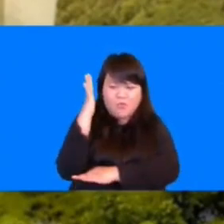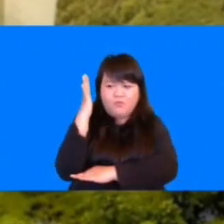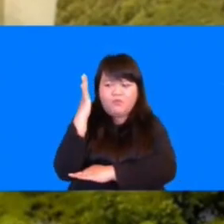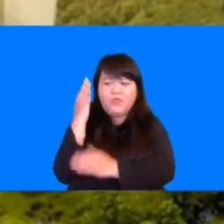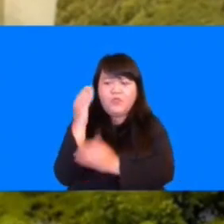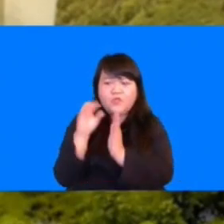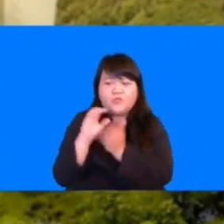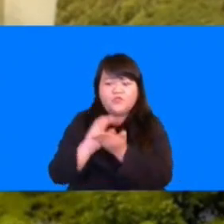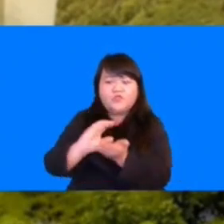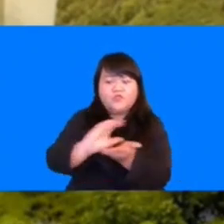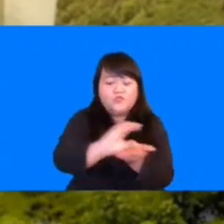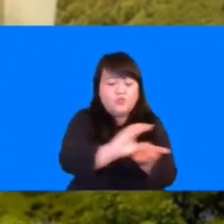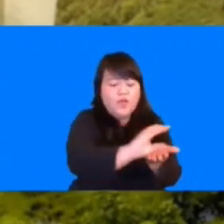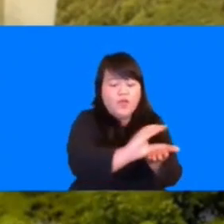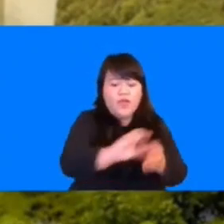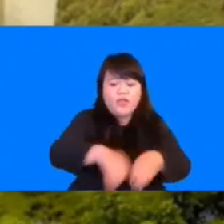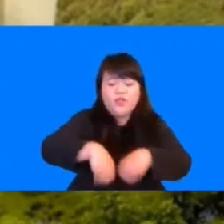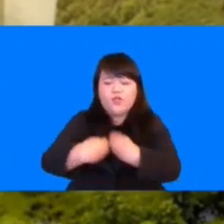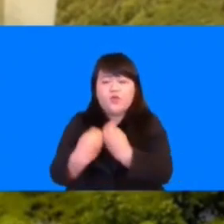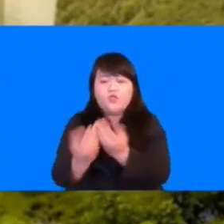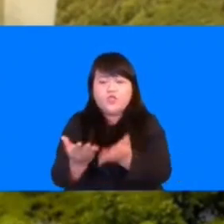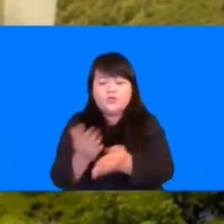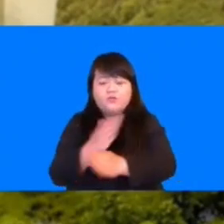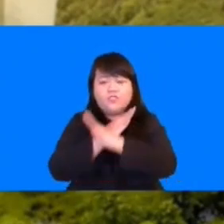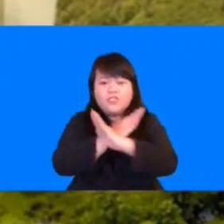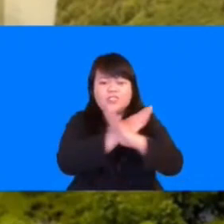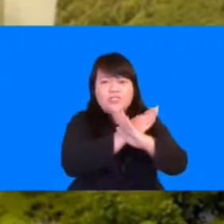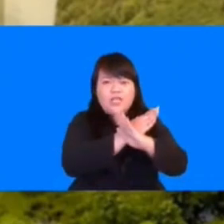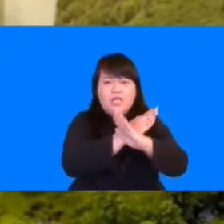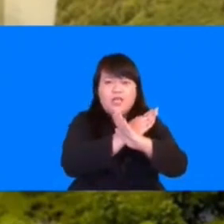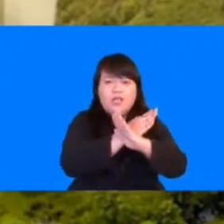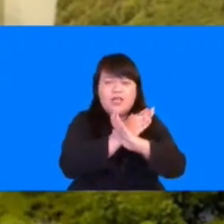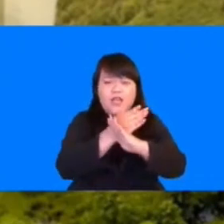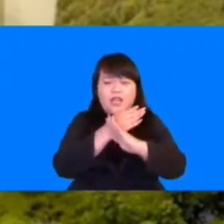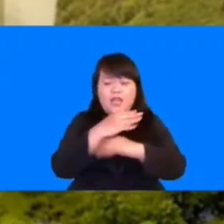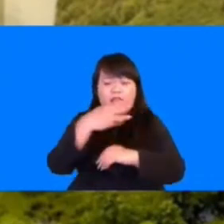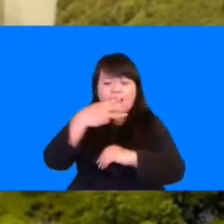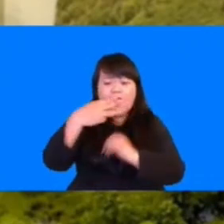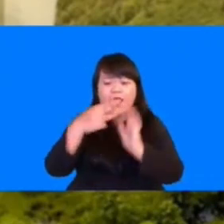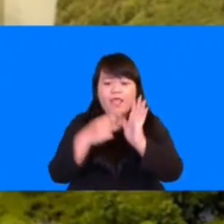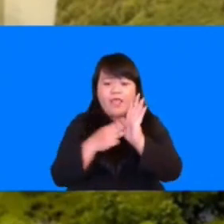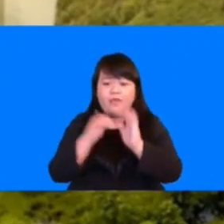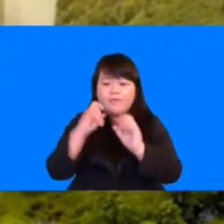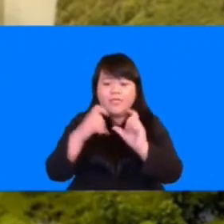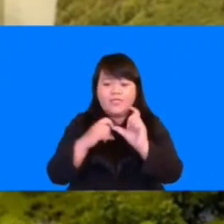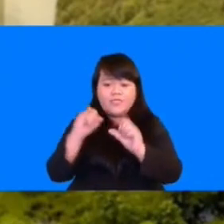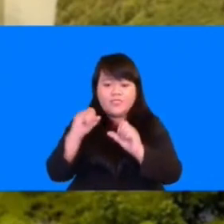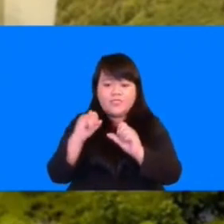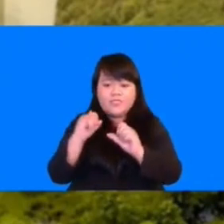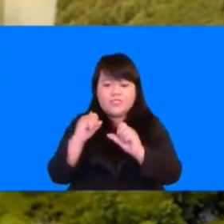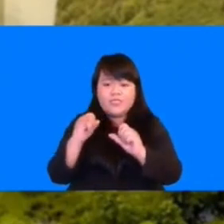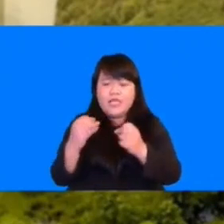sumbangan kontribusi terhadap pencegahan emisi gas karbon